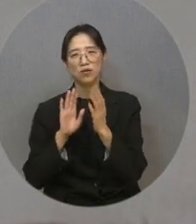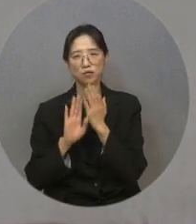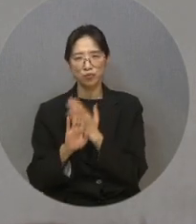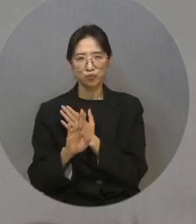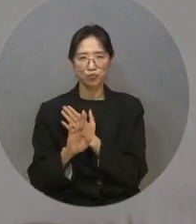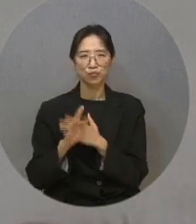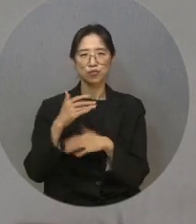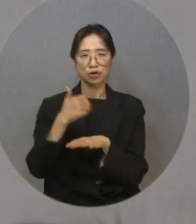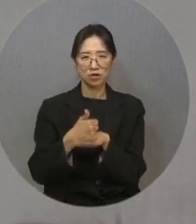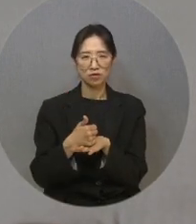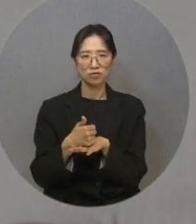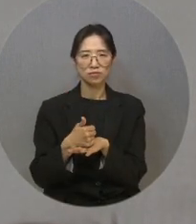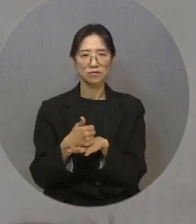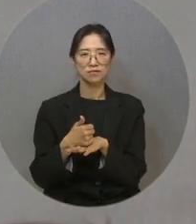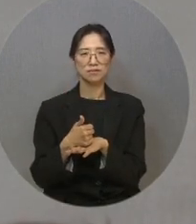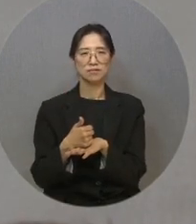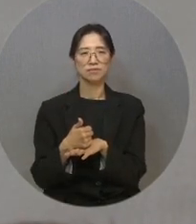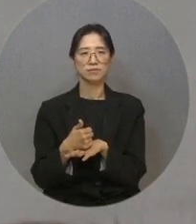결국은